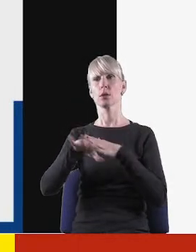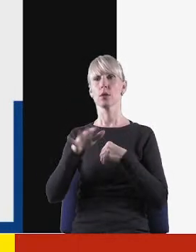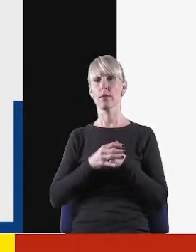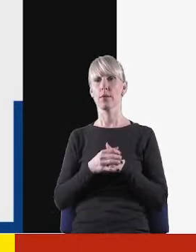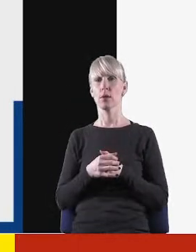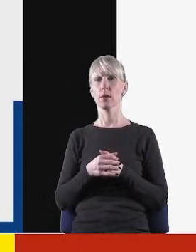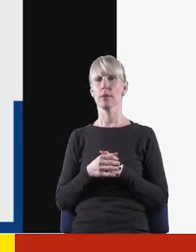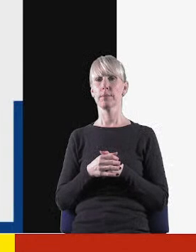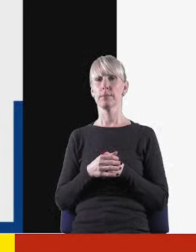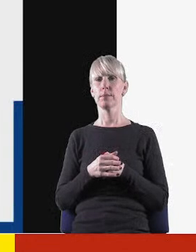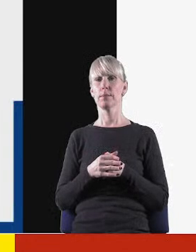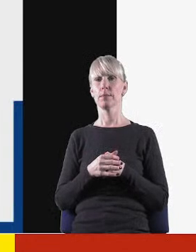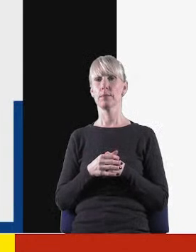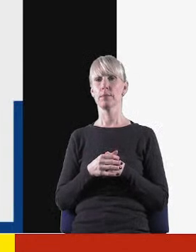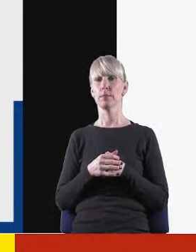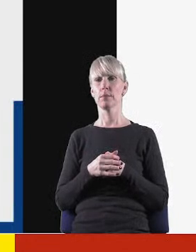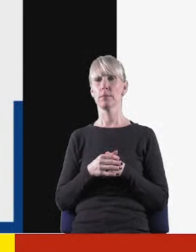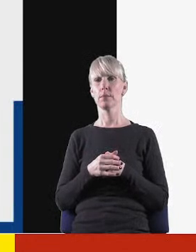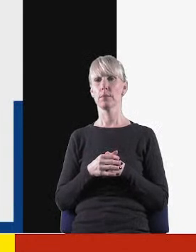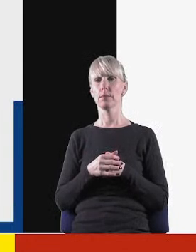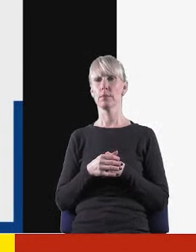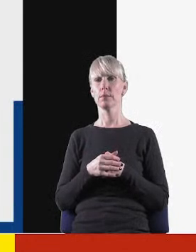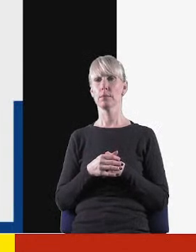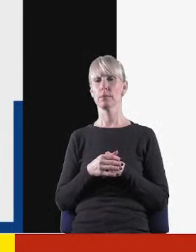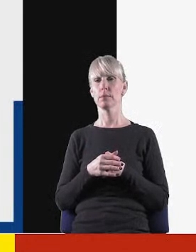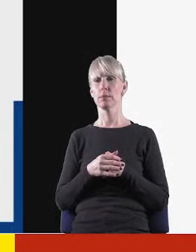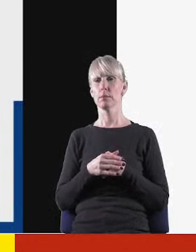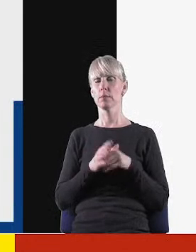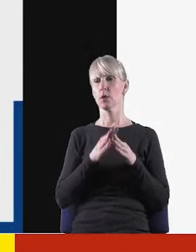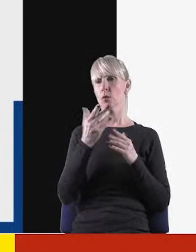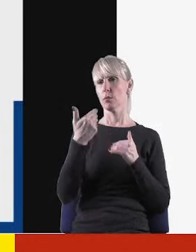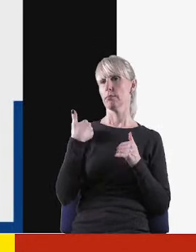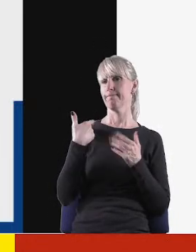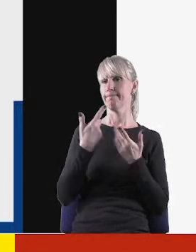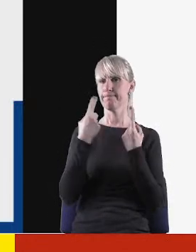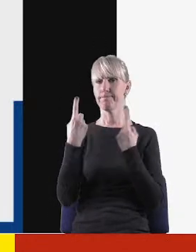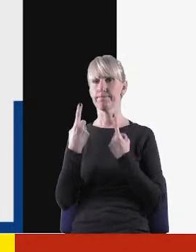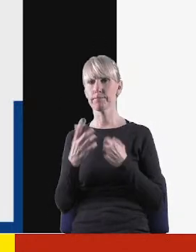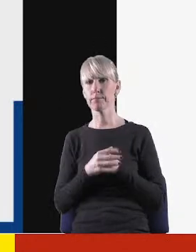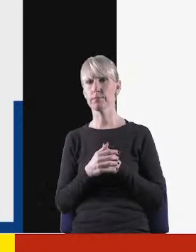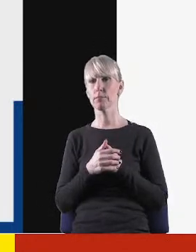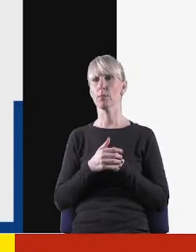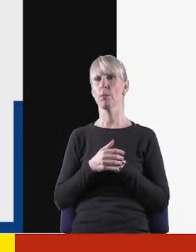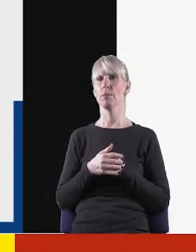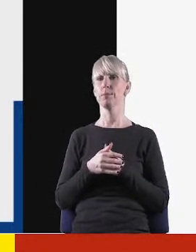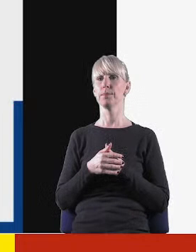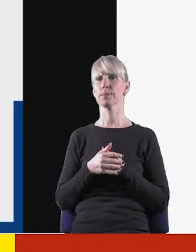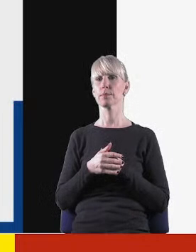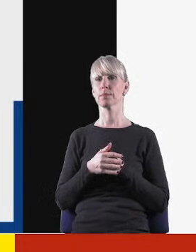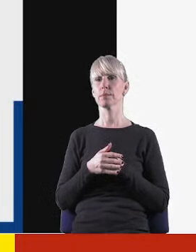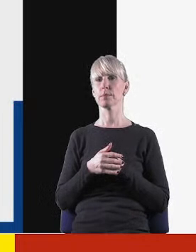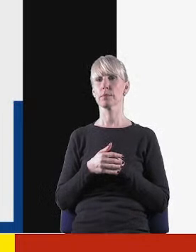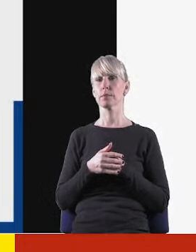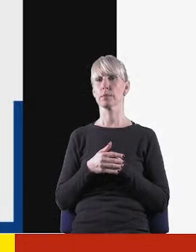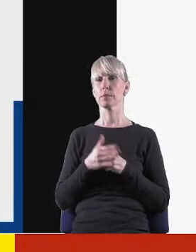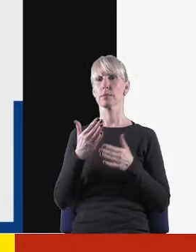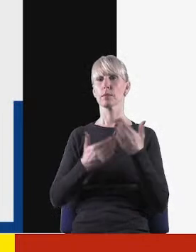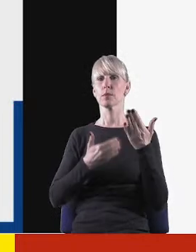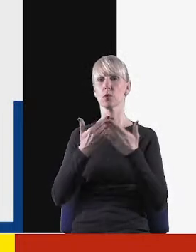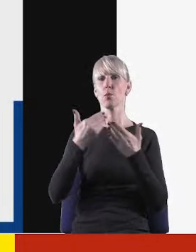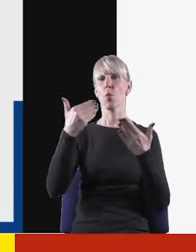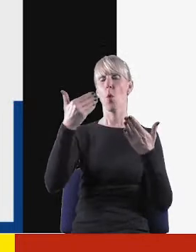się przedstawiało w sposób następujący. Tutaj na czoło wybija się Szkoła Nowoczesnych